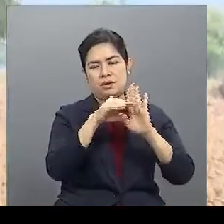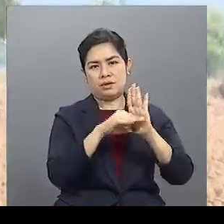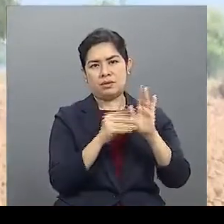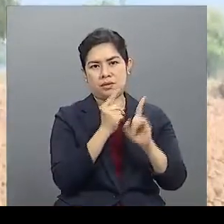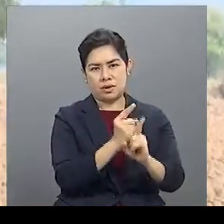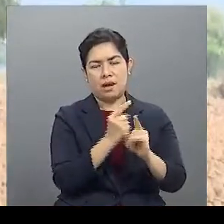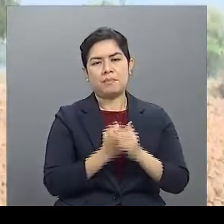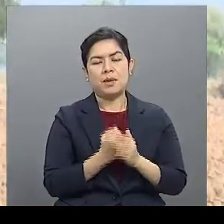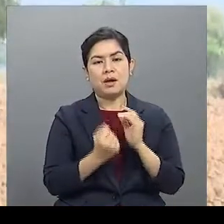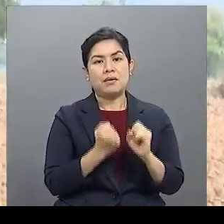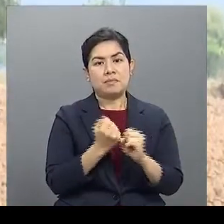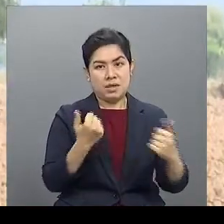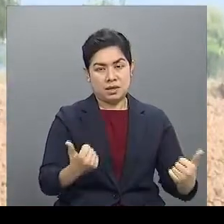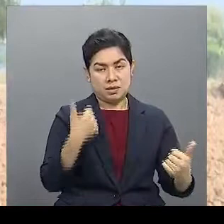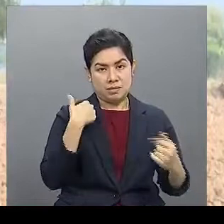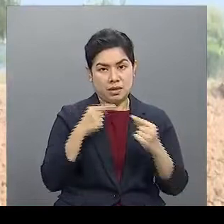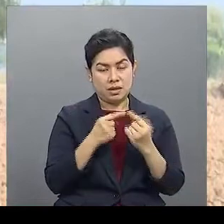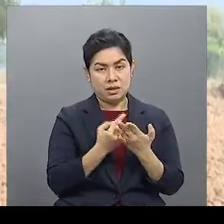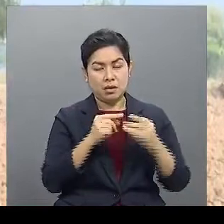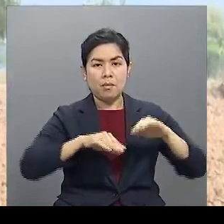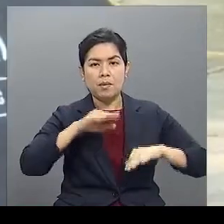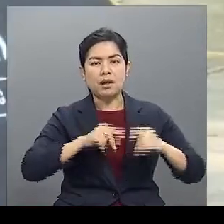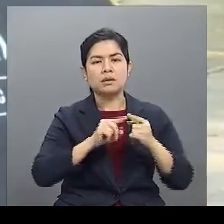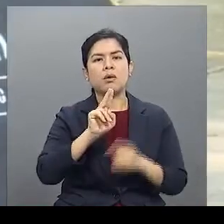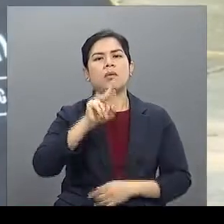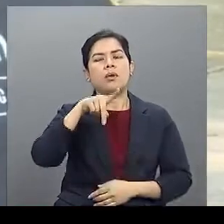ดให้2,000 2,000 ตัน